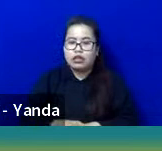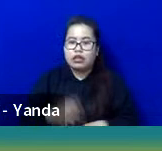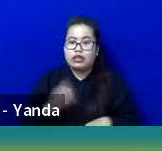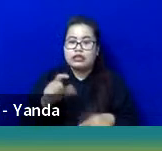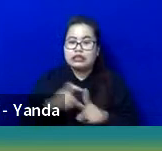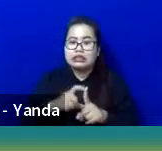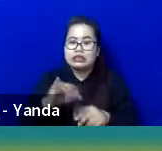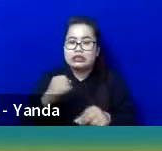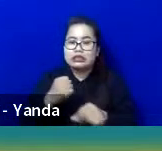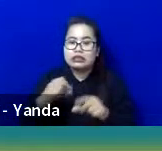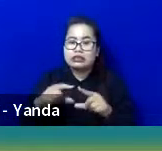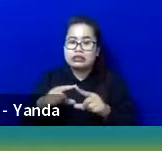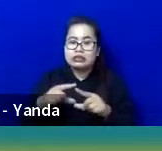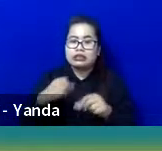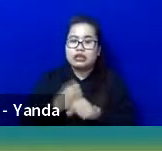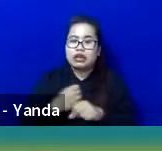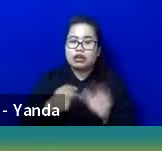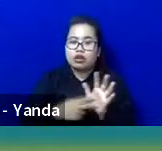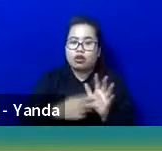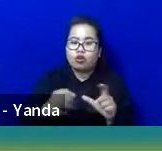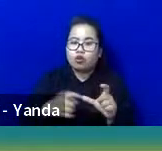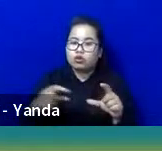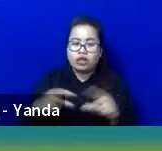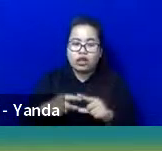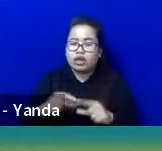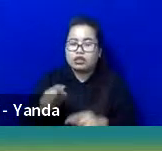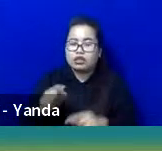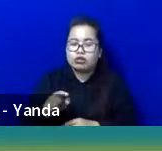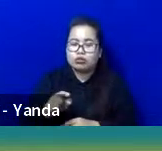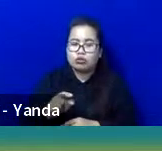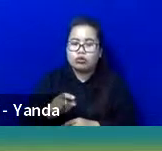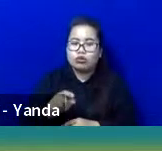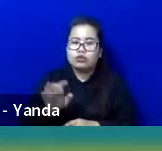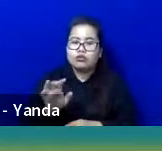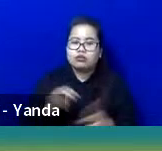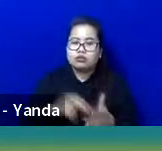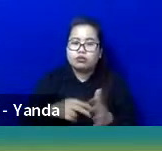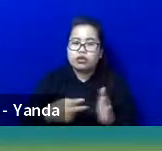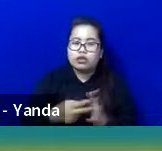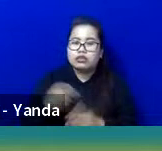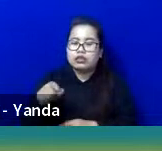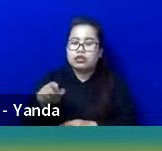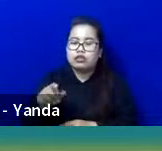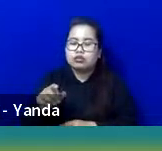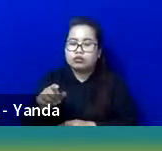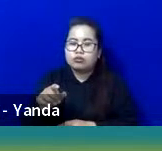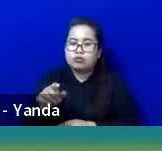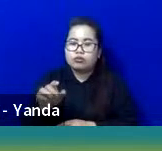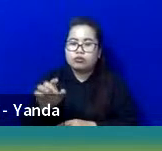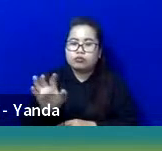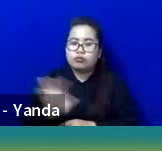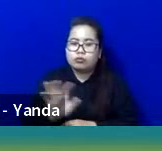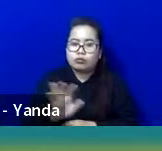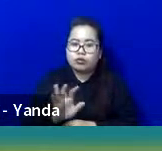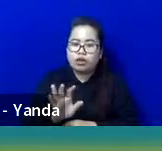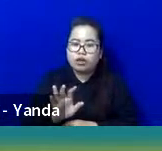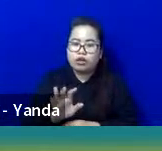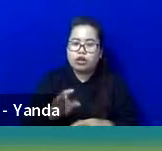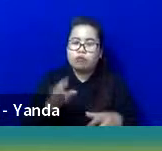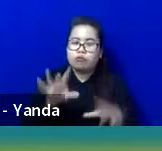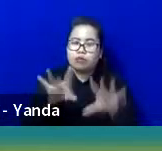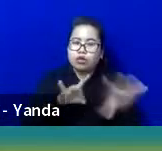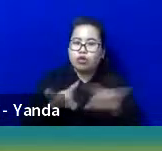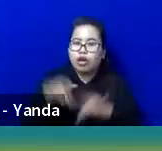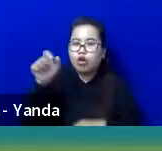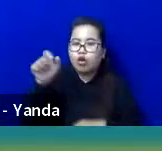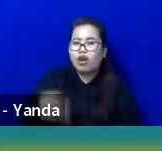Diagnosa itu is nothing gitu ya, artinya dia not define people gitu. dia nggak menentukan orang